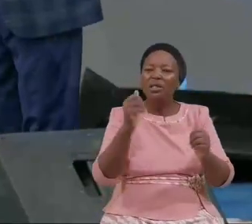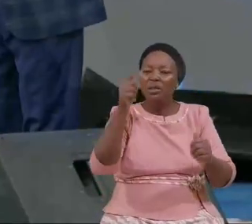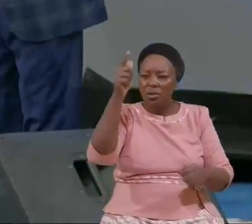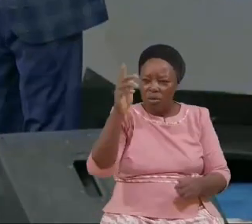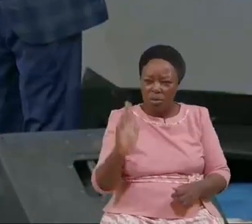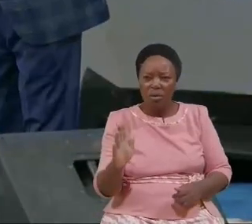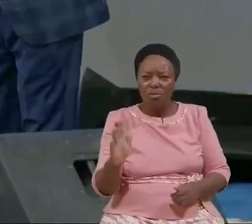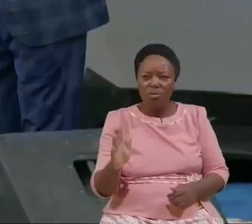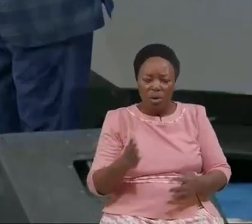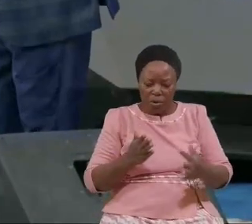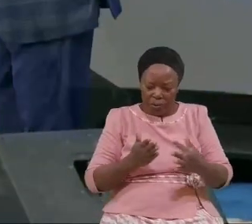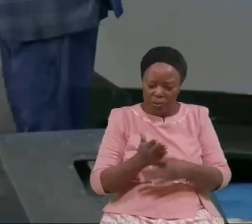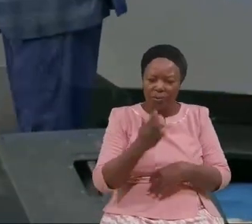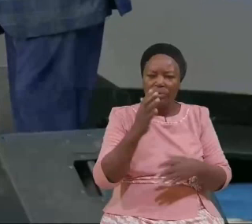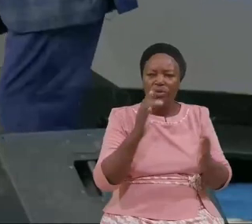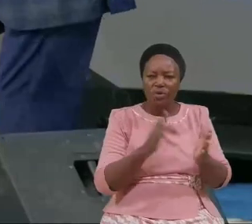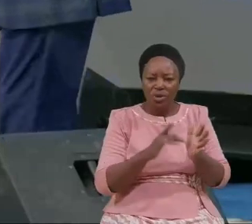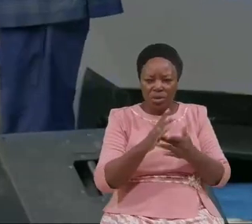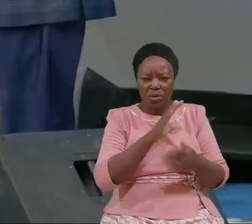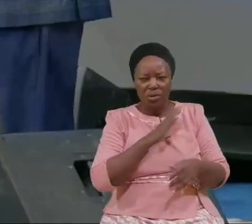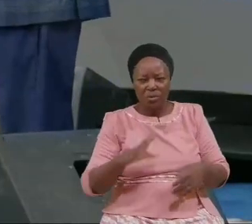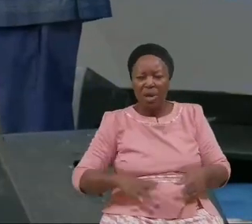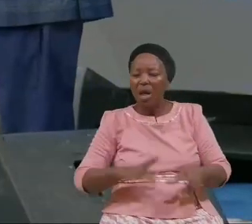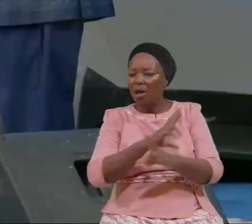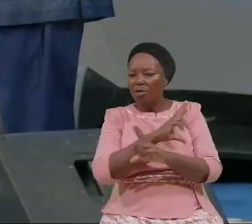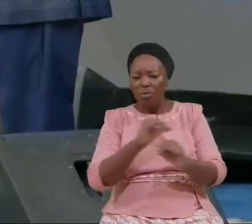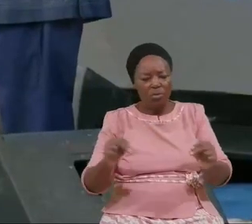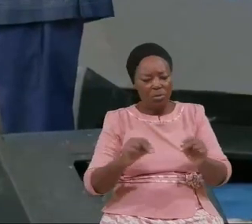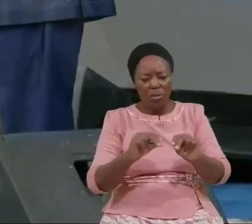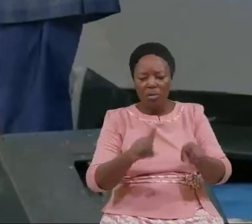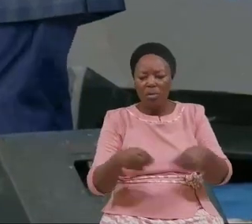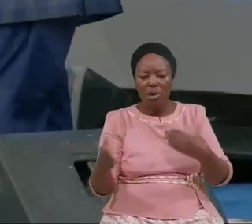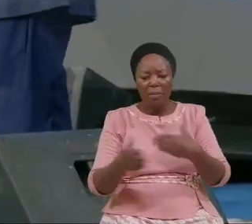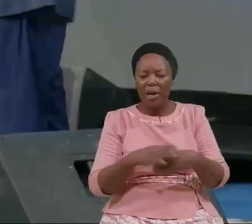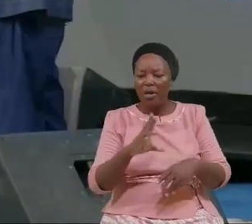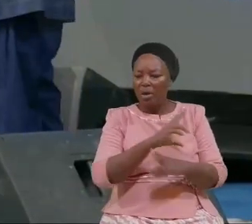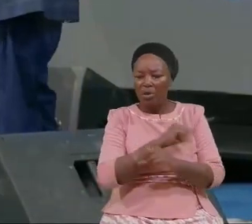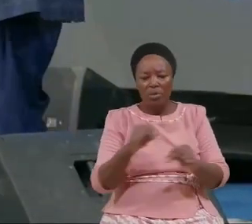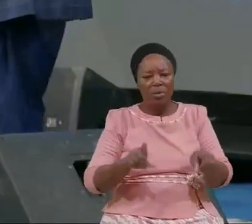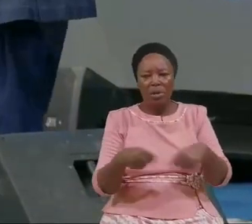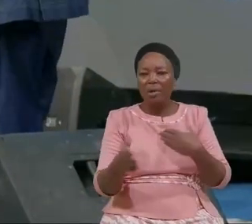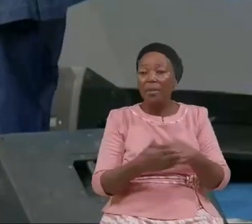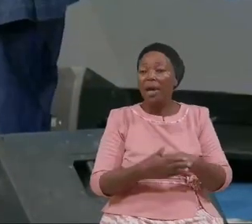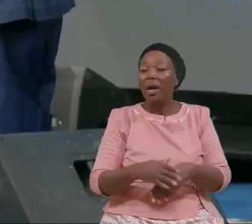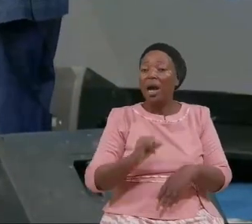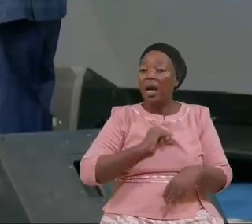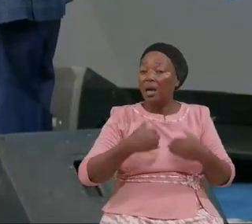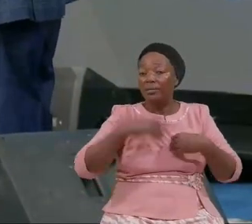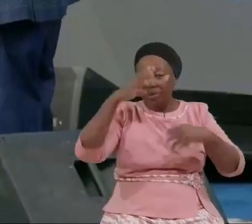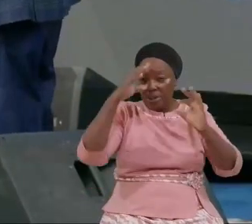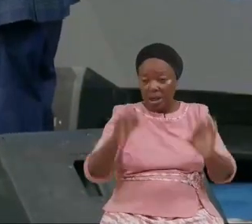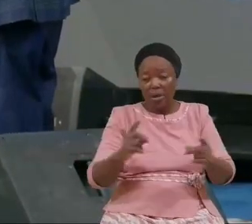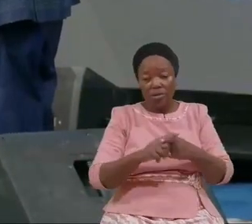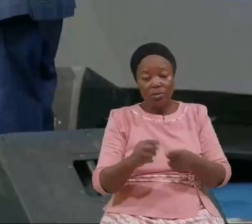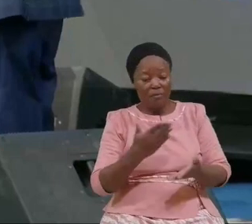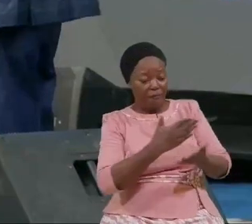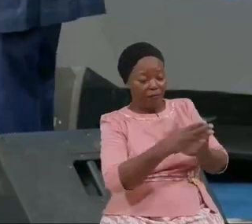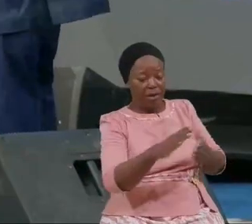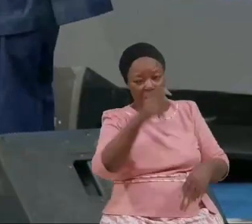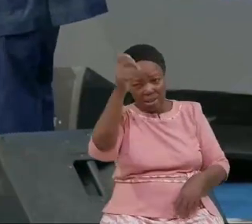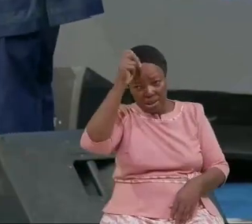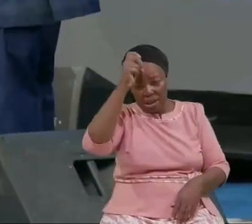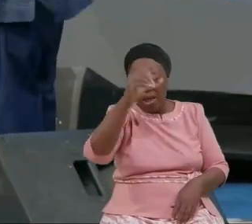par Jésus-Christ point de retour point de retour j'ai décidé d'abandonner Satan